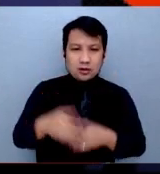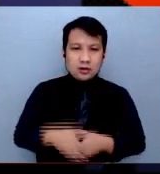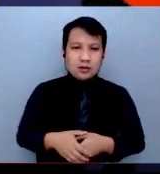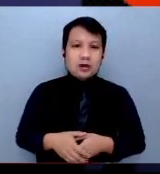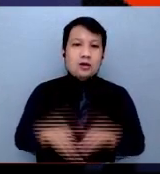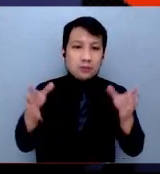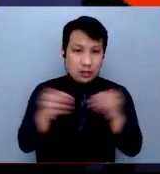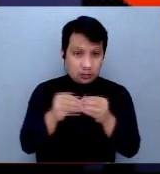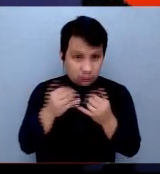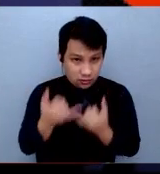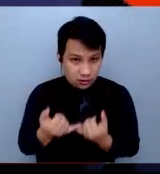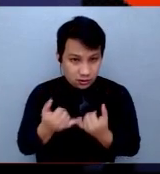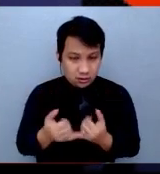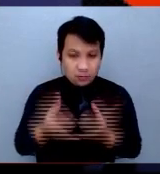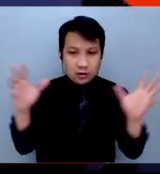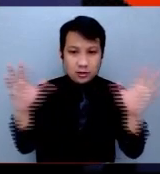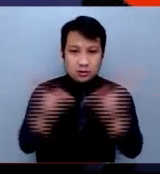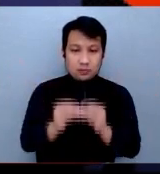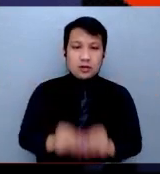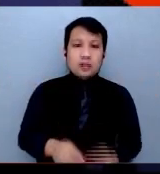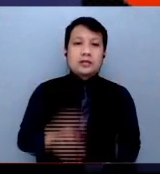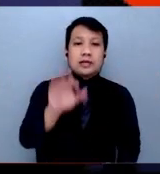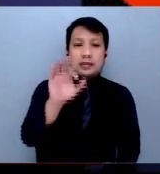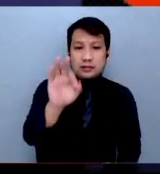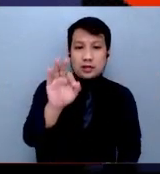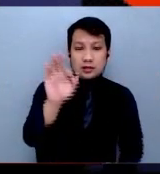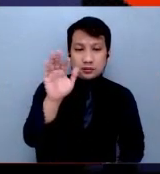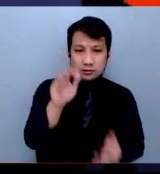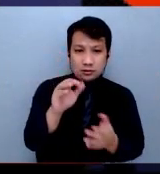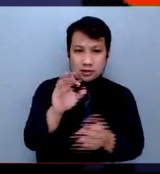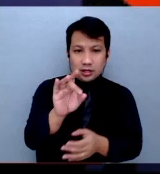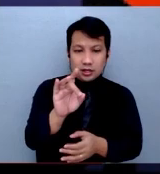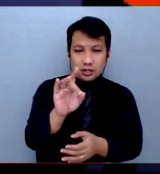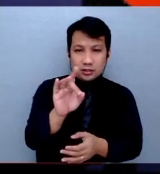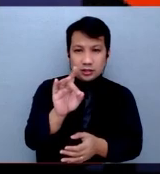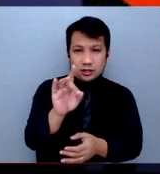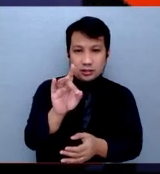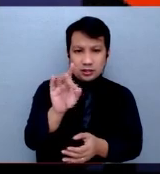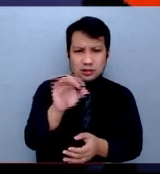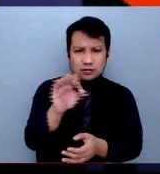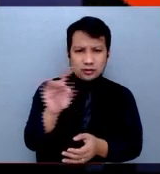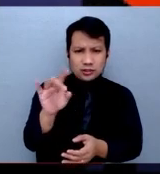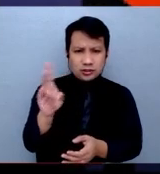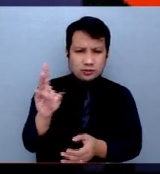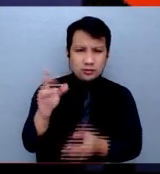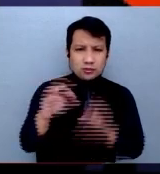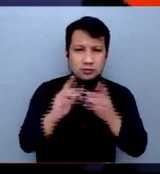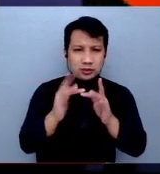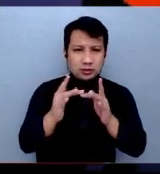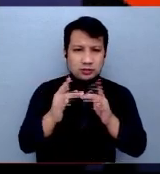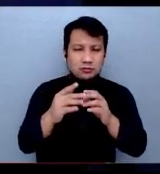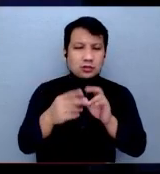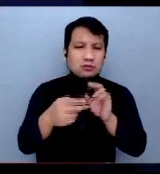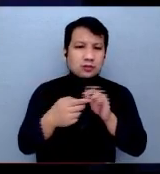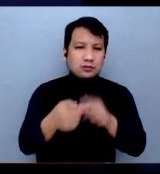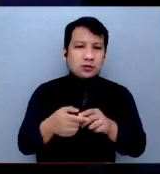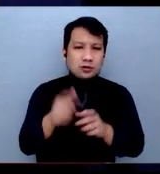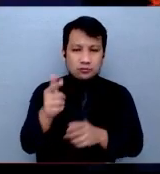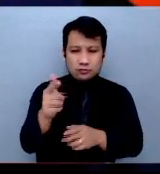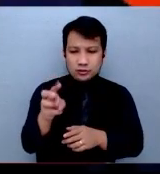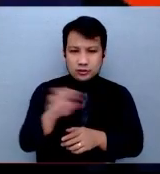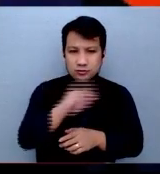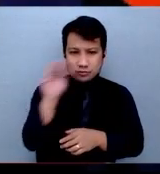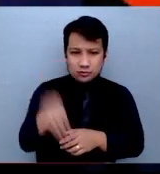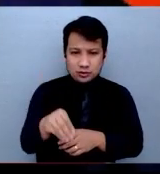hanggang ngayong araw, umabot sa halos 9,000 ang mentions ng anti-terror law online. 26% sa